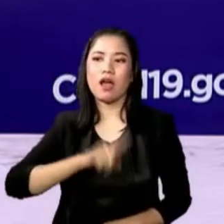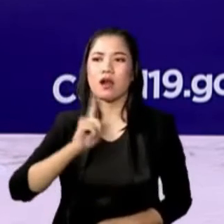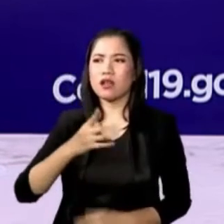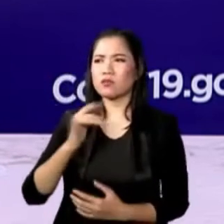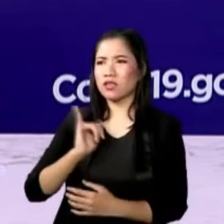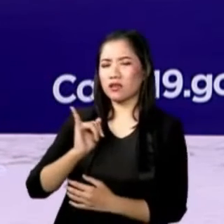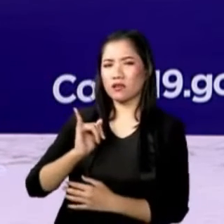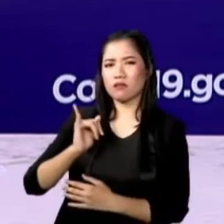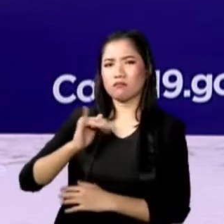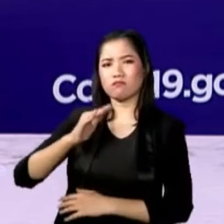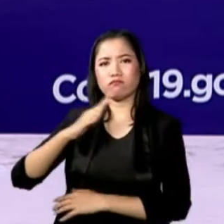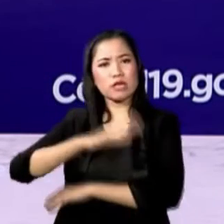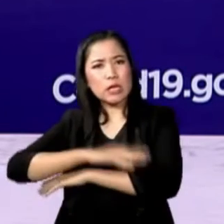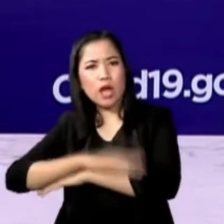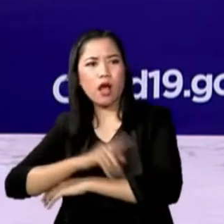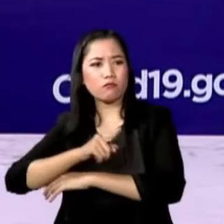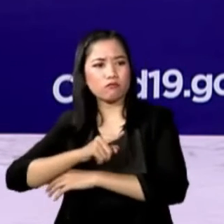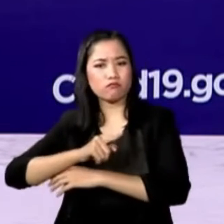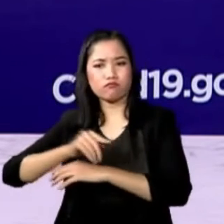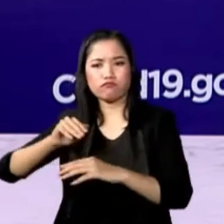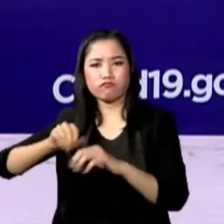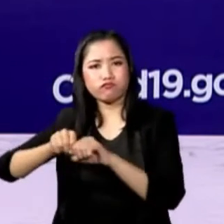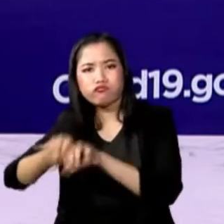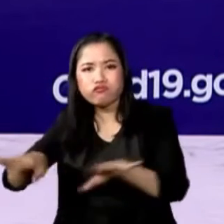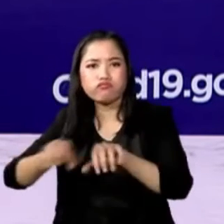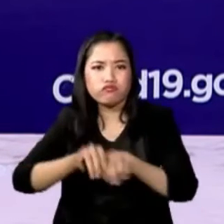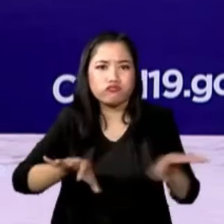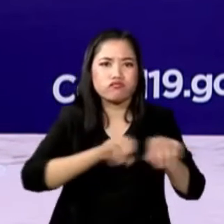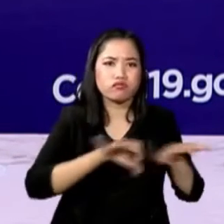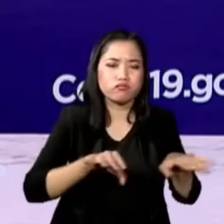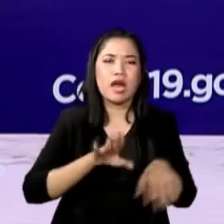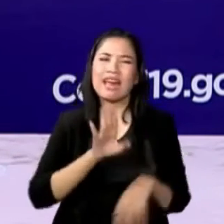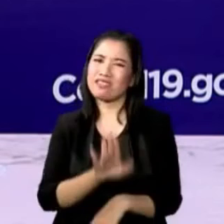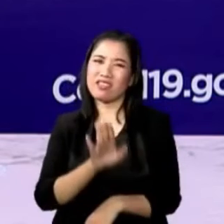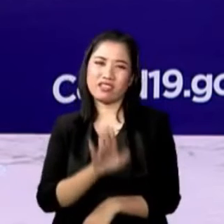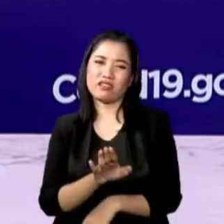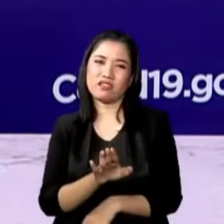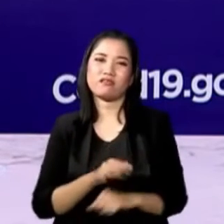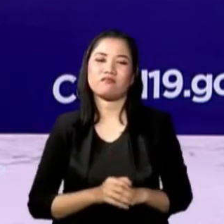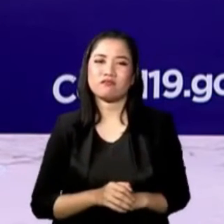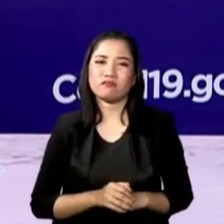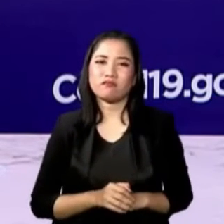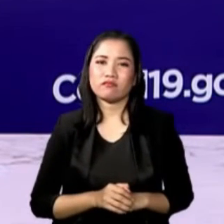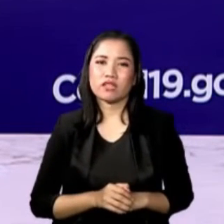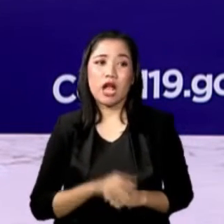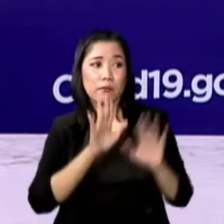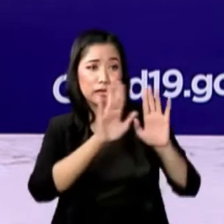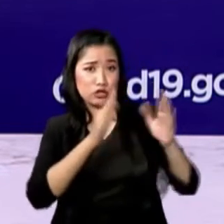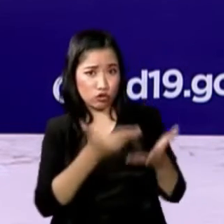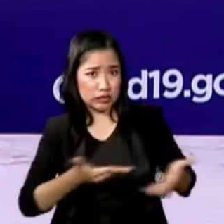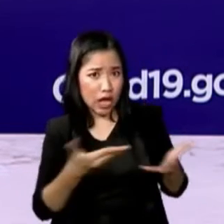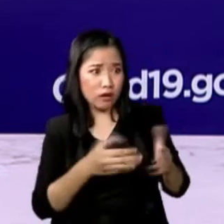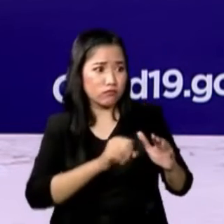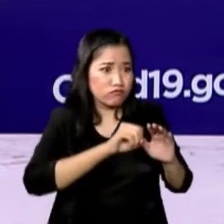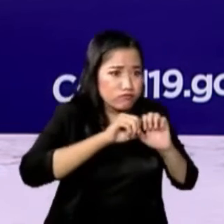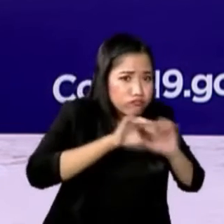menerima dan menyebarkan informasi, utamanya di sosial media. Di tengah cobaan yang datang silih berganti